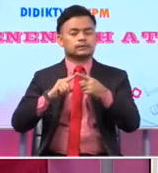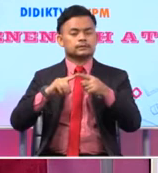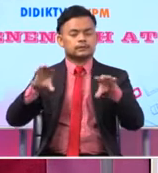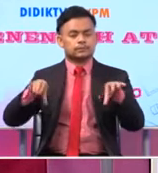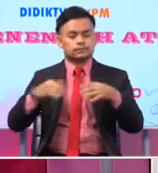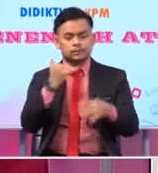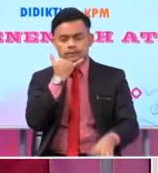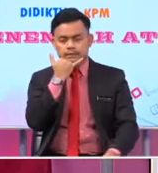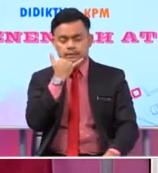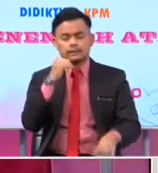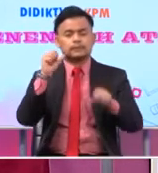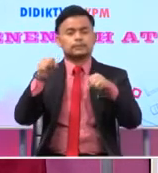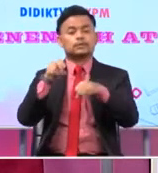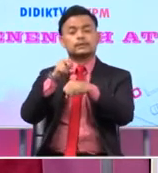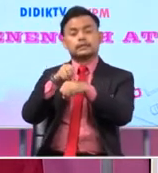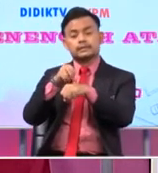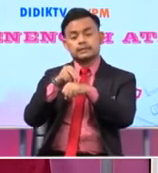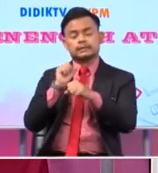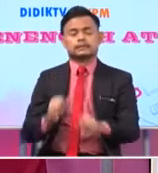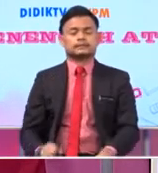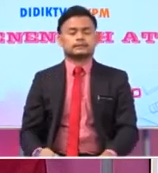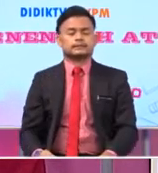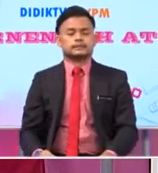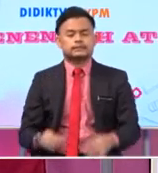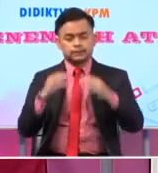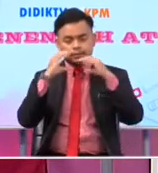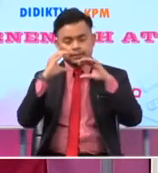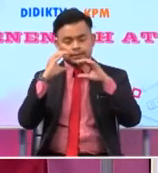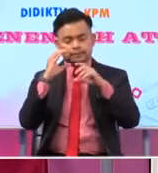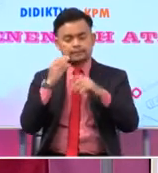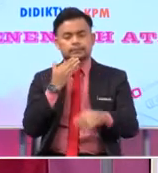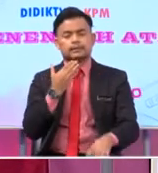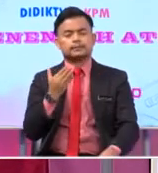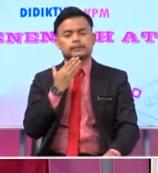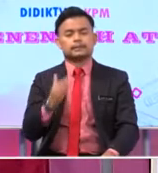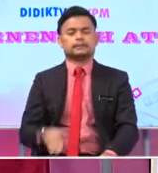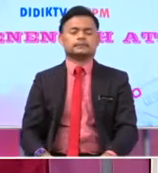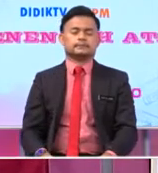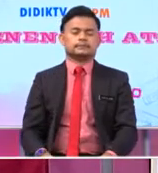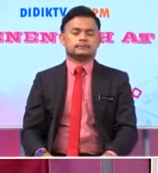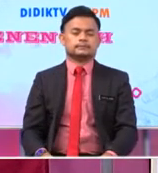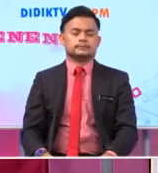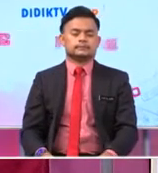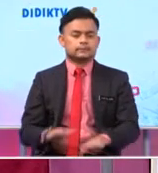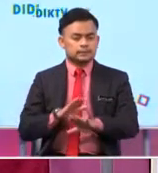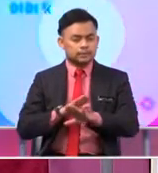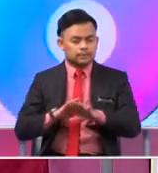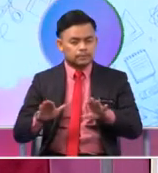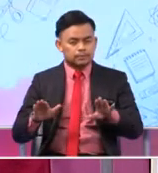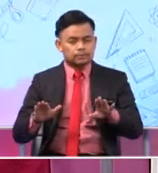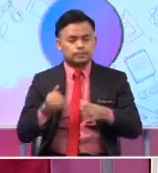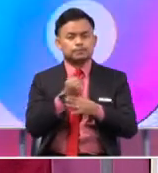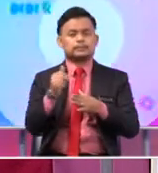kan kalau kita kawan yang baik karena kita kalau kita buat salah kita masih tanah kawan kita berterusan buat kesalahan